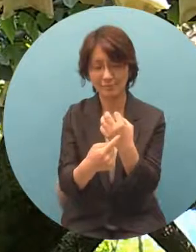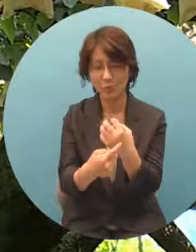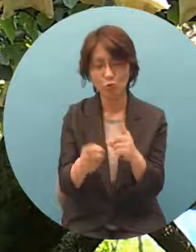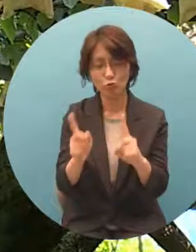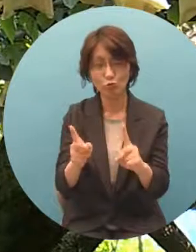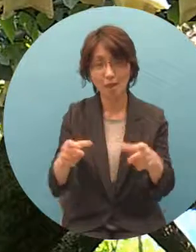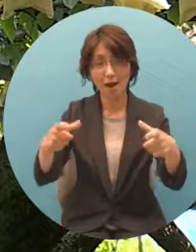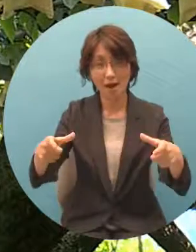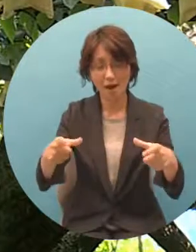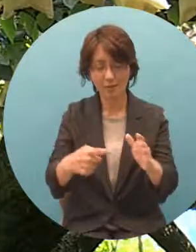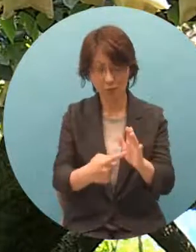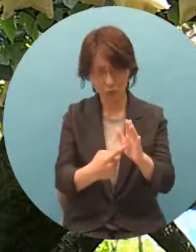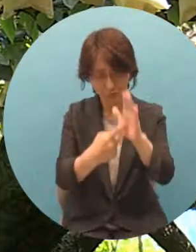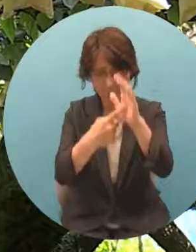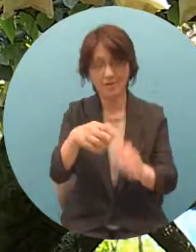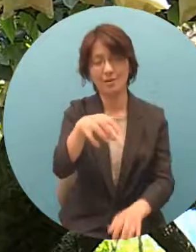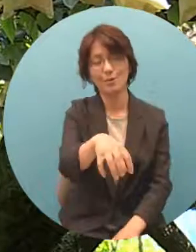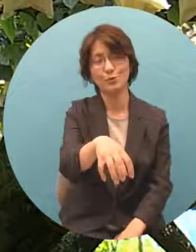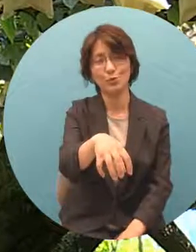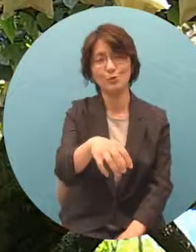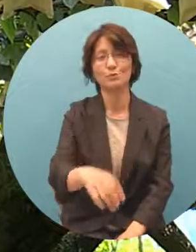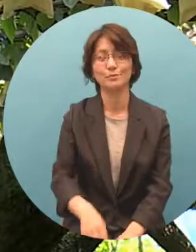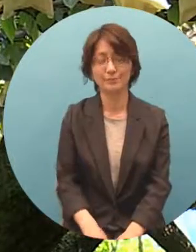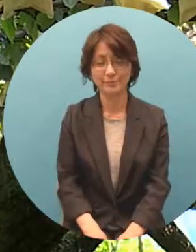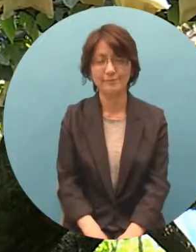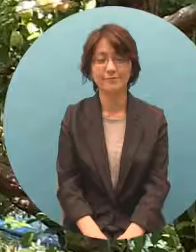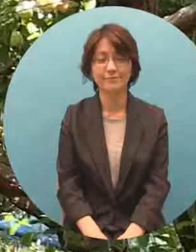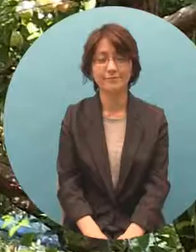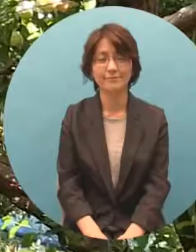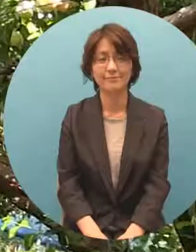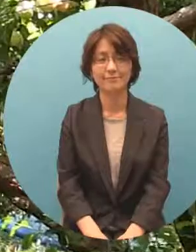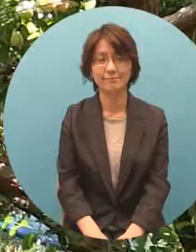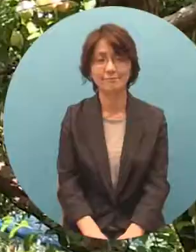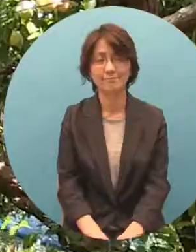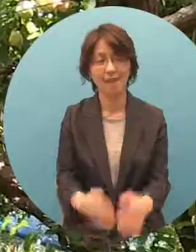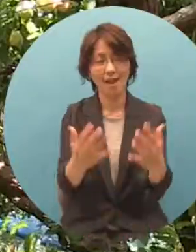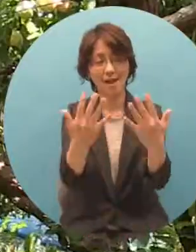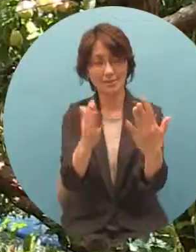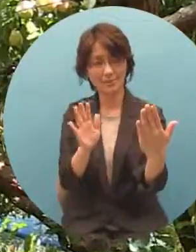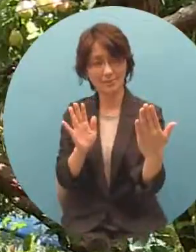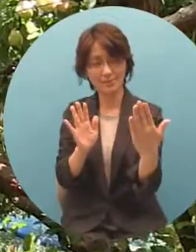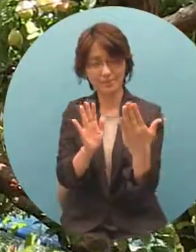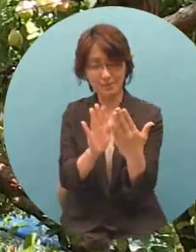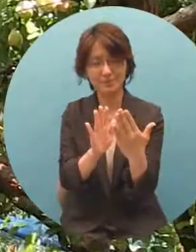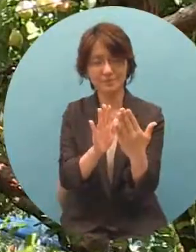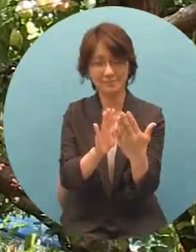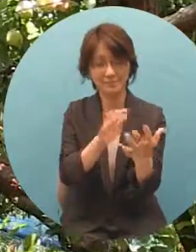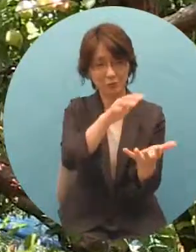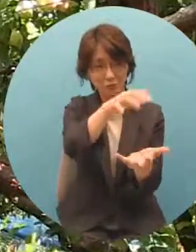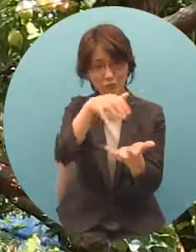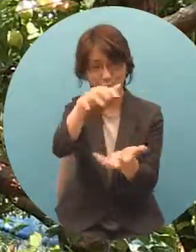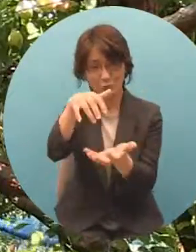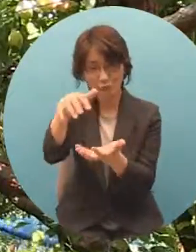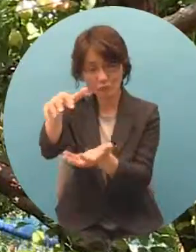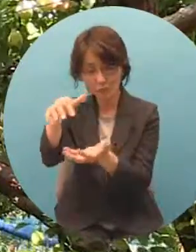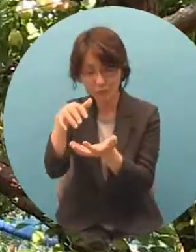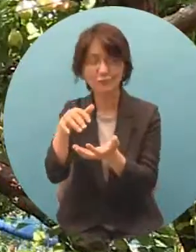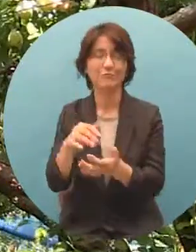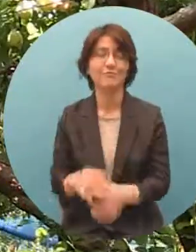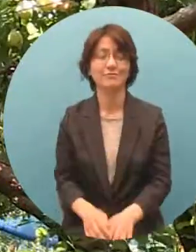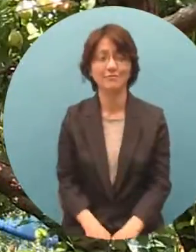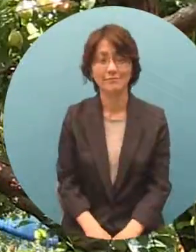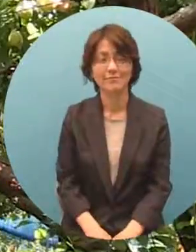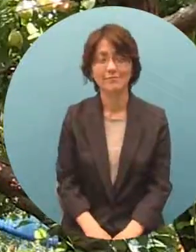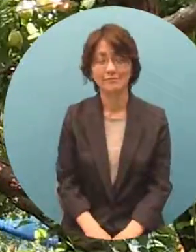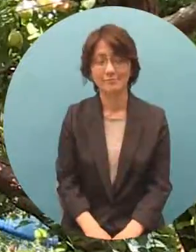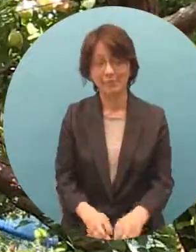馬県でも大きな産地の一つであります。これから秋に向けてですね、そのようないろいろな果樹がですね収穫され